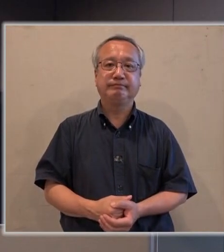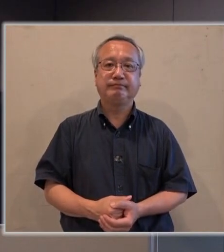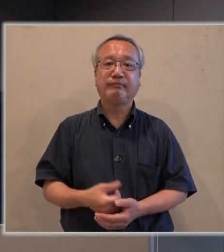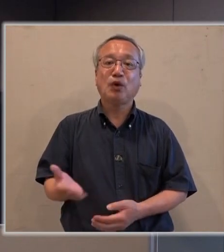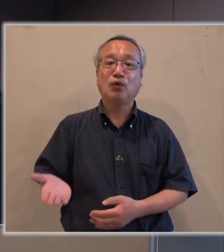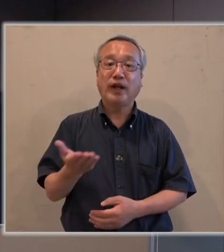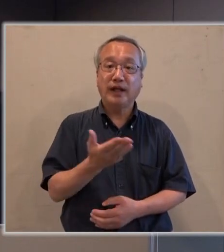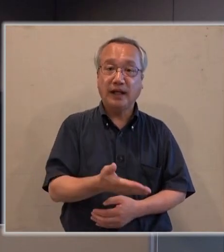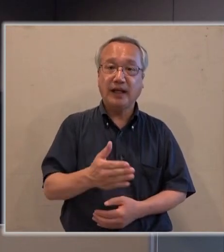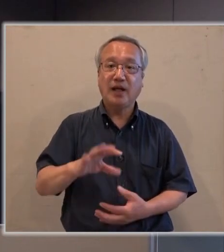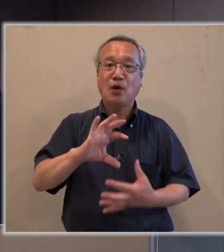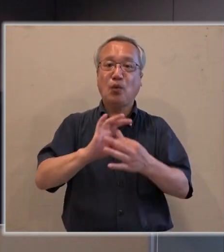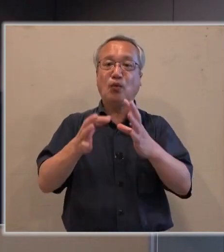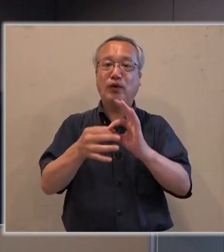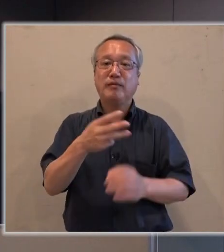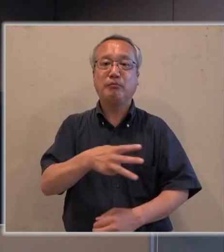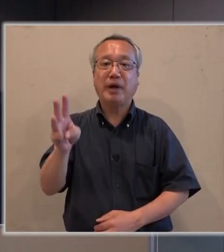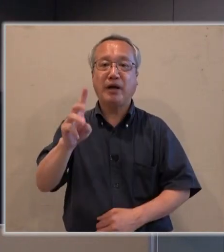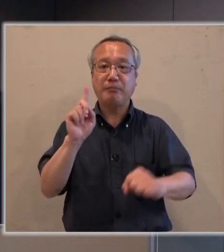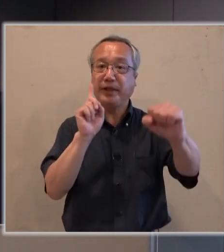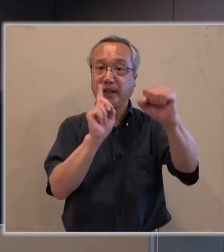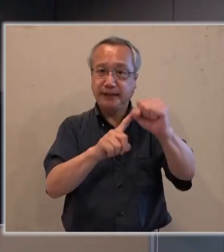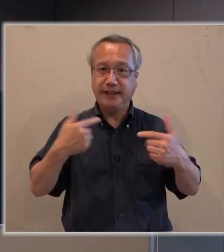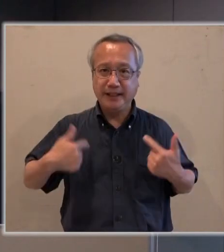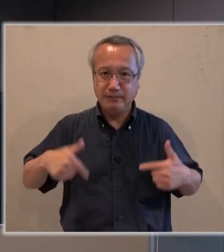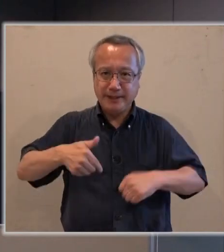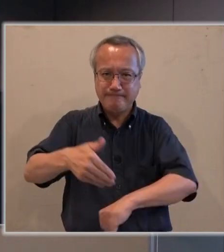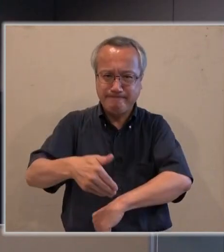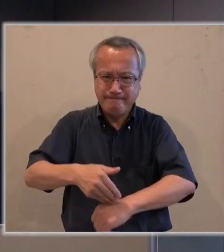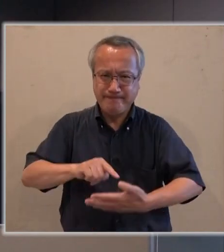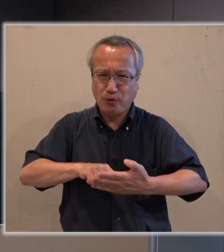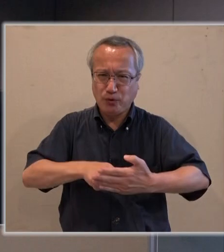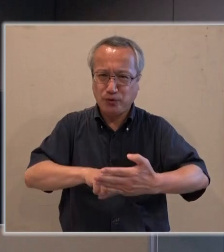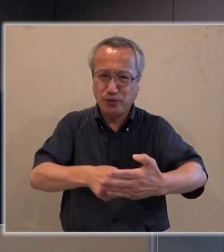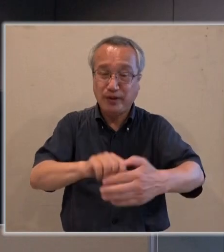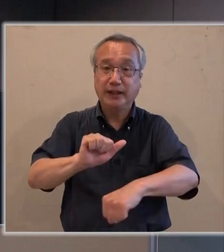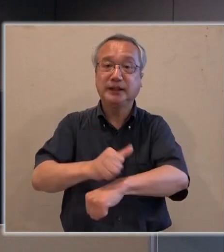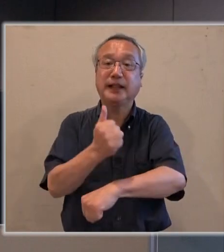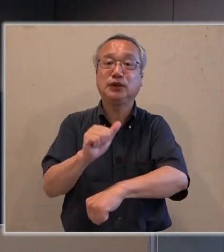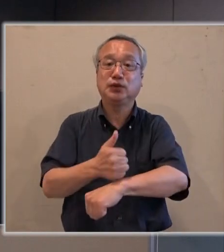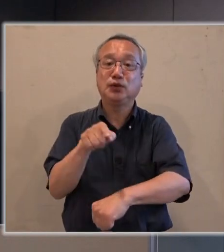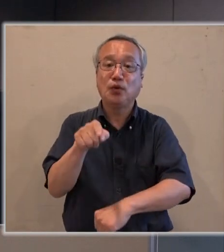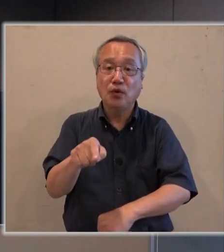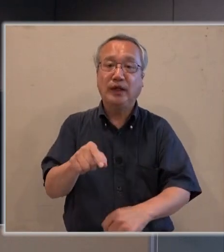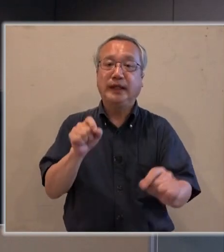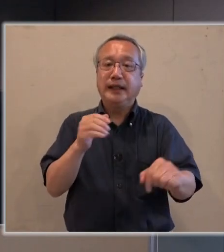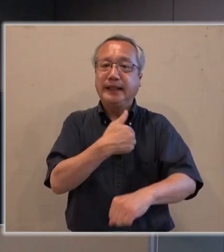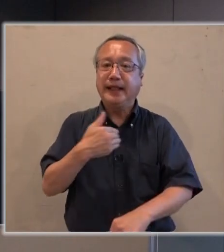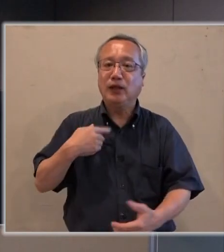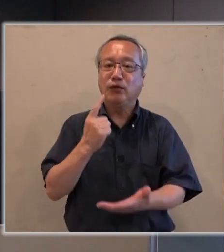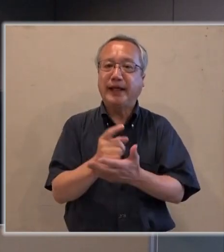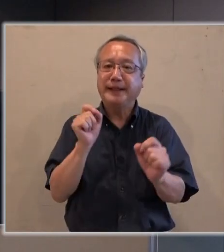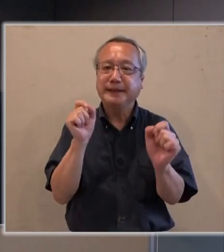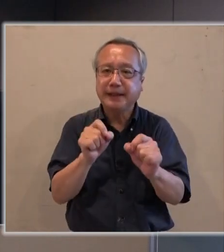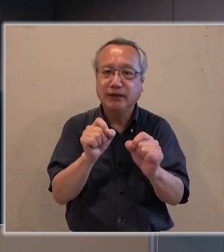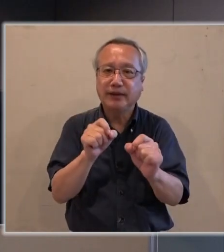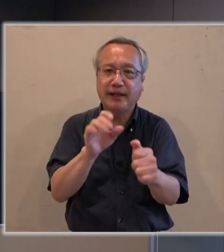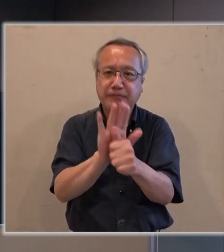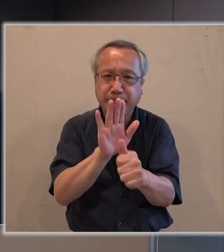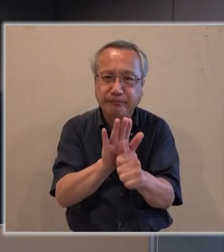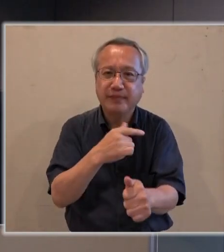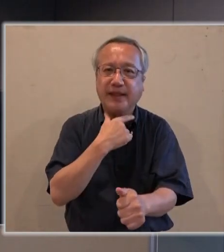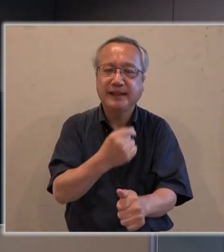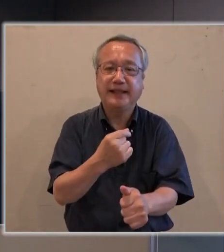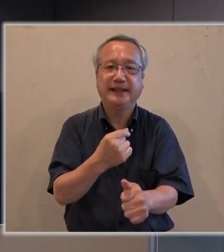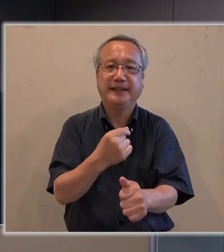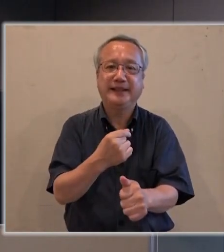それからオリパラを目指して日々努力をされている選手のことを、できる限り近い位置から応援したい、支えられるような人になり